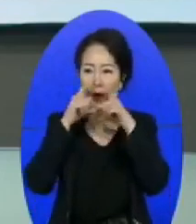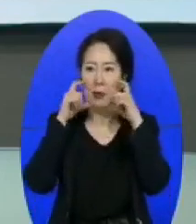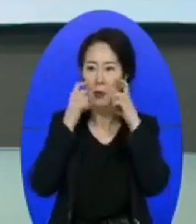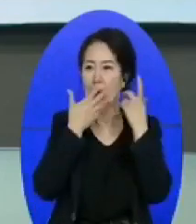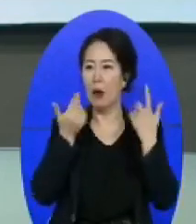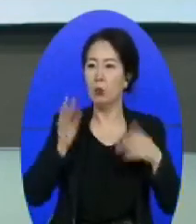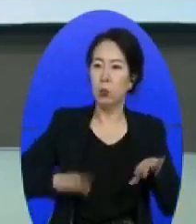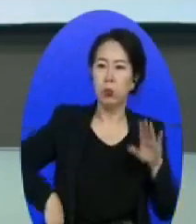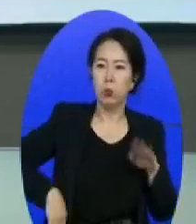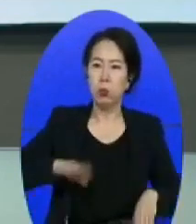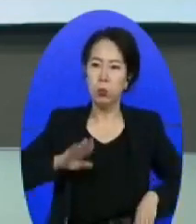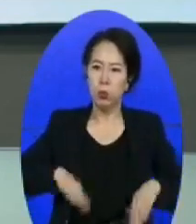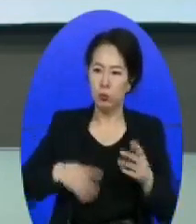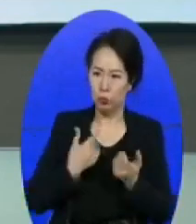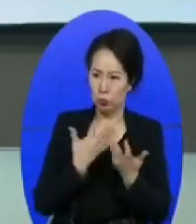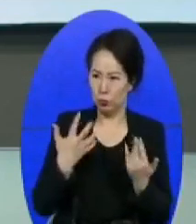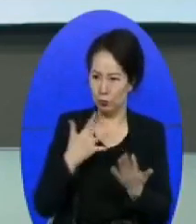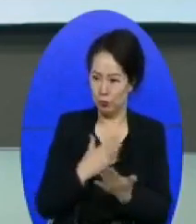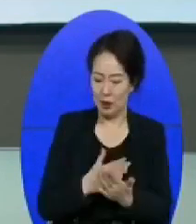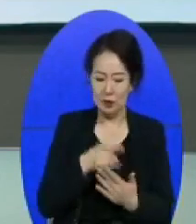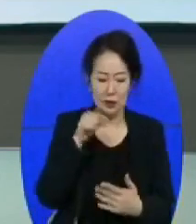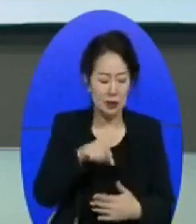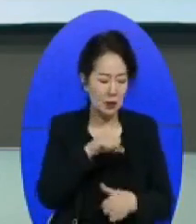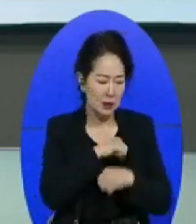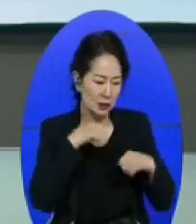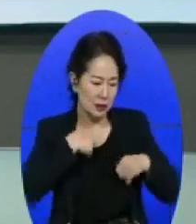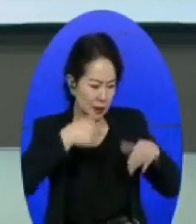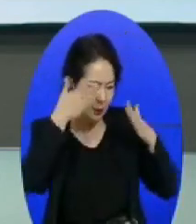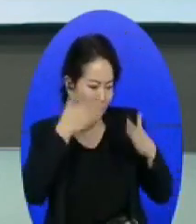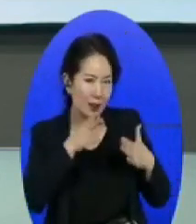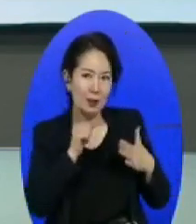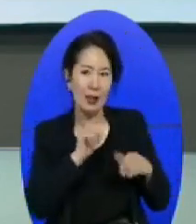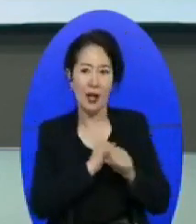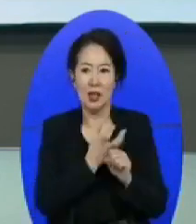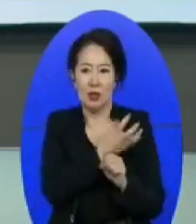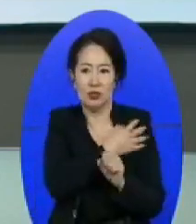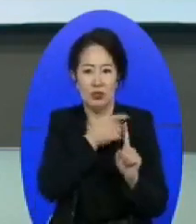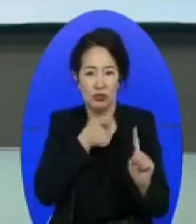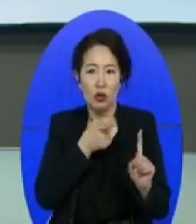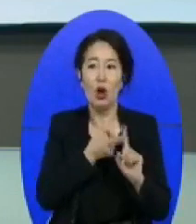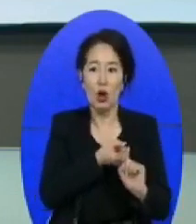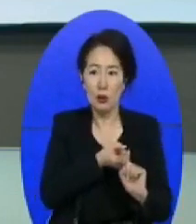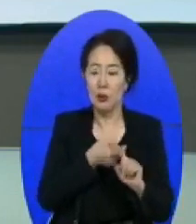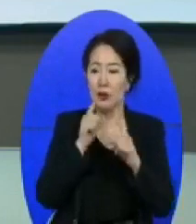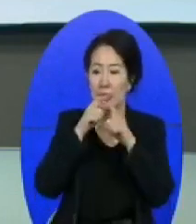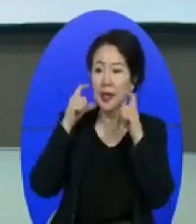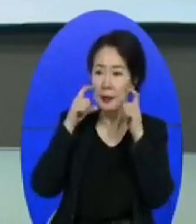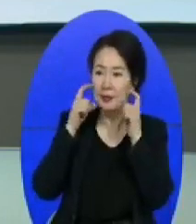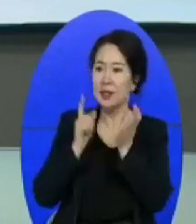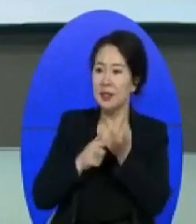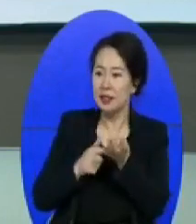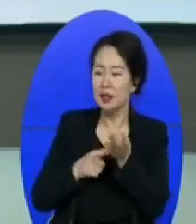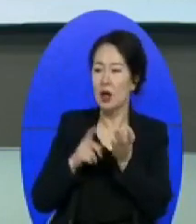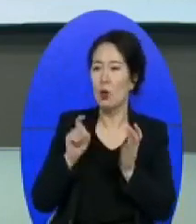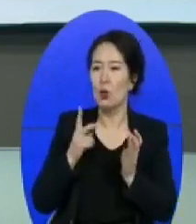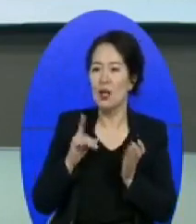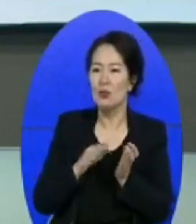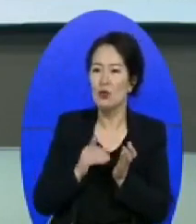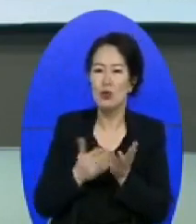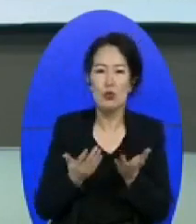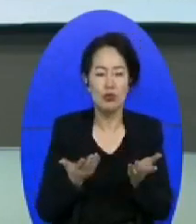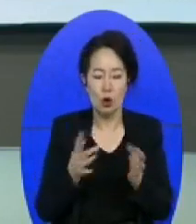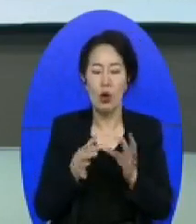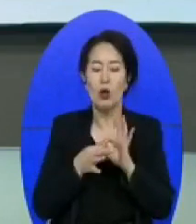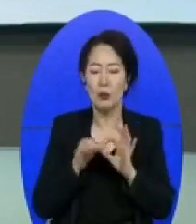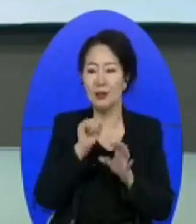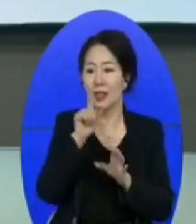байгаа. За, энэ нэг талаараа иргэдийн эрүүл мэндэд хэрхэн анхаарч байгаа хариуцлагатай холбоотой. За, мөн одоо амны хаалтны хэрэглээ болоод хөрөлцөөтэй холбоотой асуудлыг бид энэ